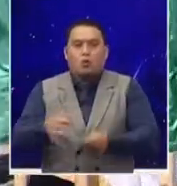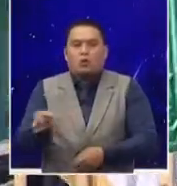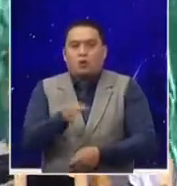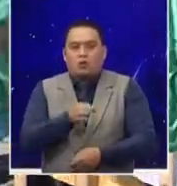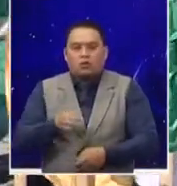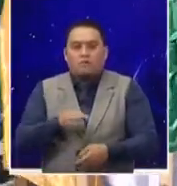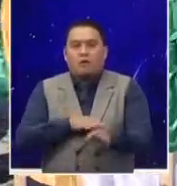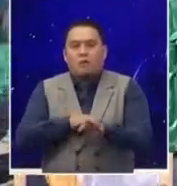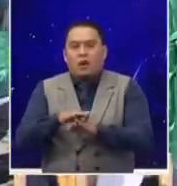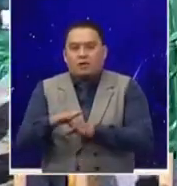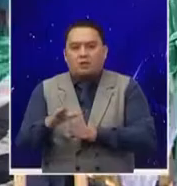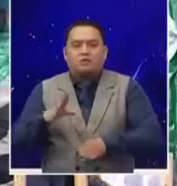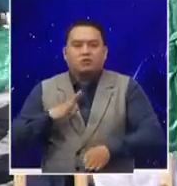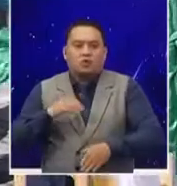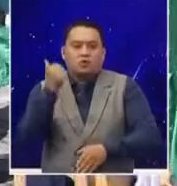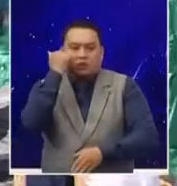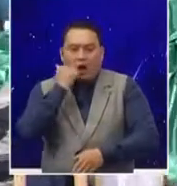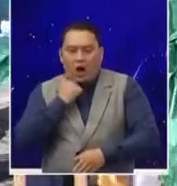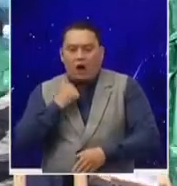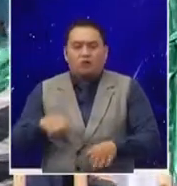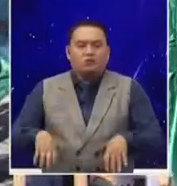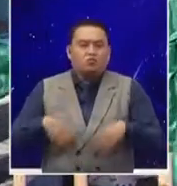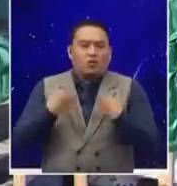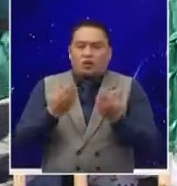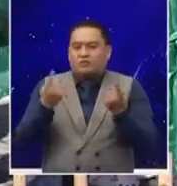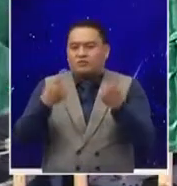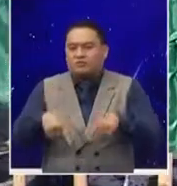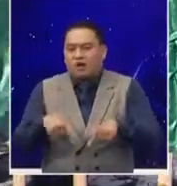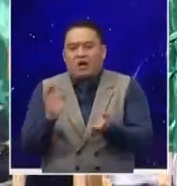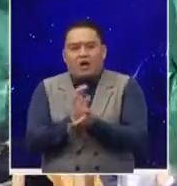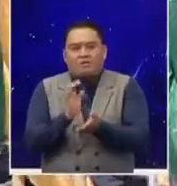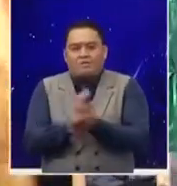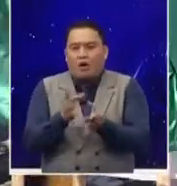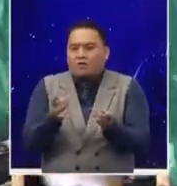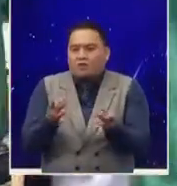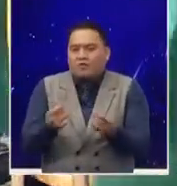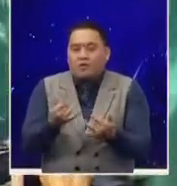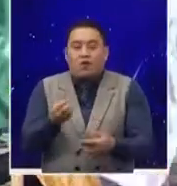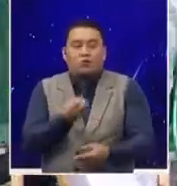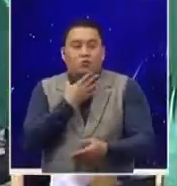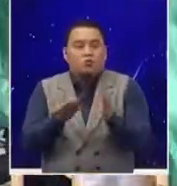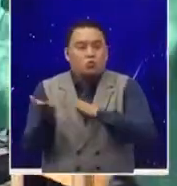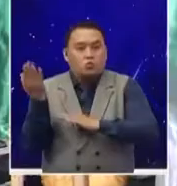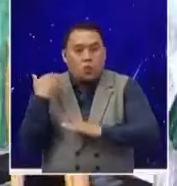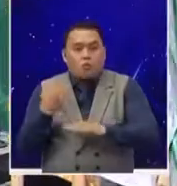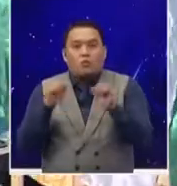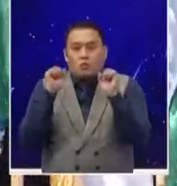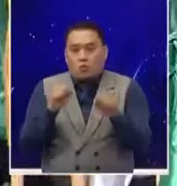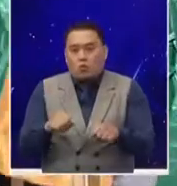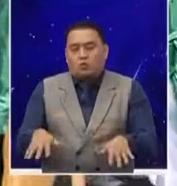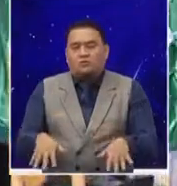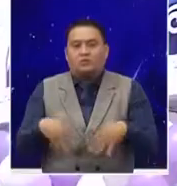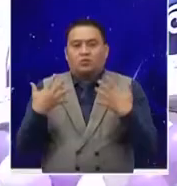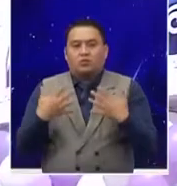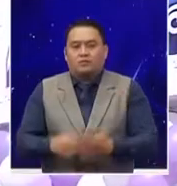что выполнили нашу просьбу. Старая школа была в ужасном состоянии. Плесень, сырость, холод. Как хорошо, что это было в прошлом. Теперь мы можем смело